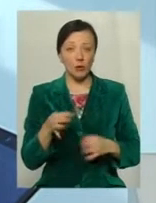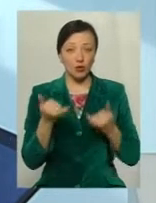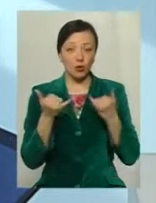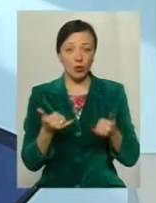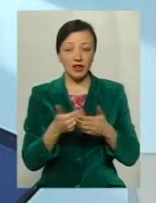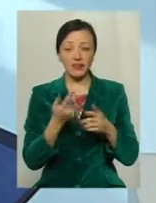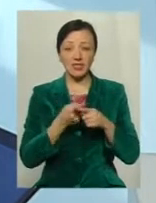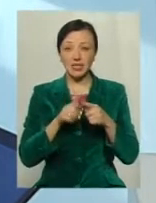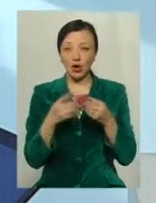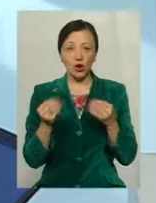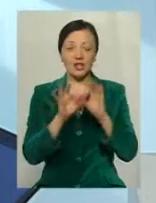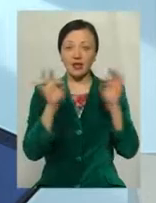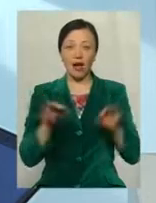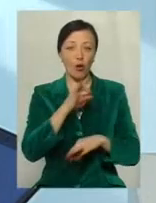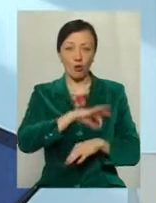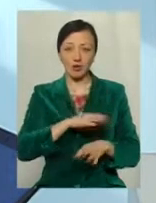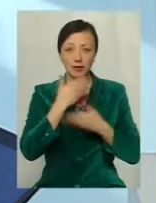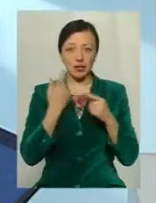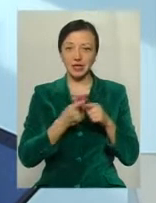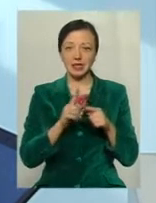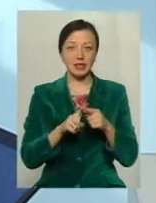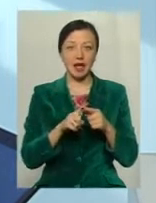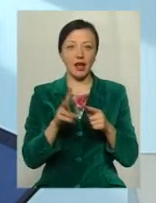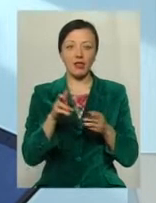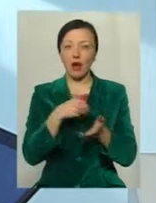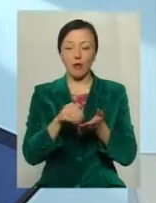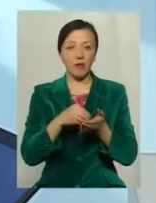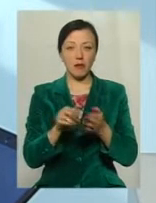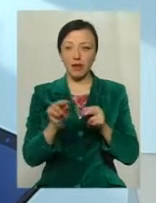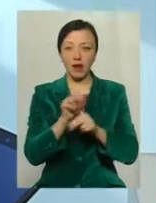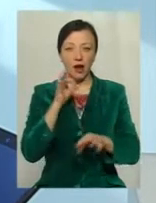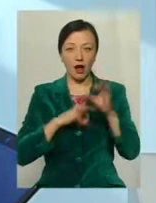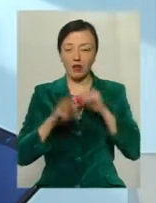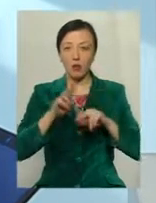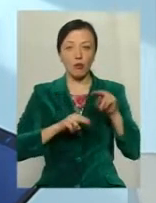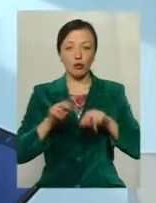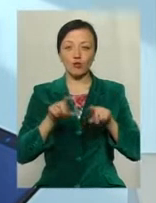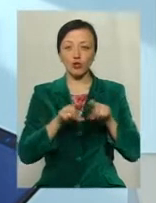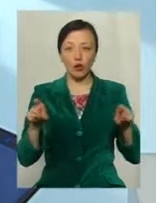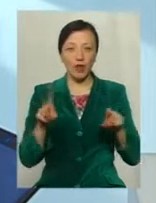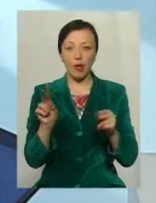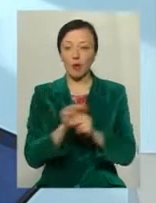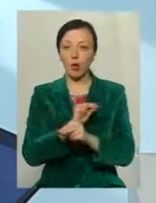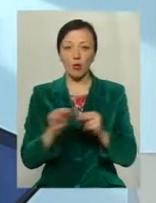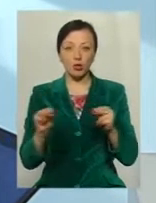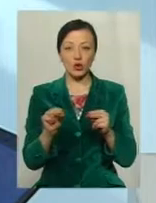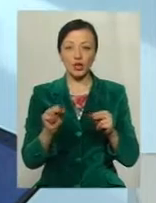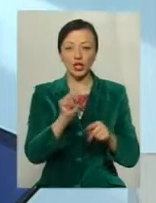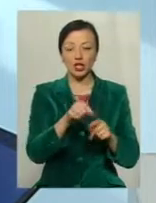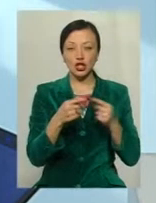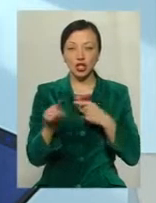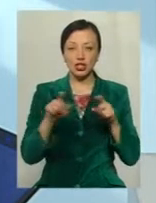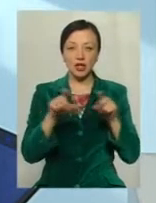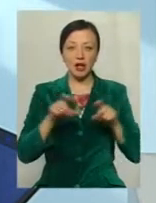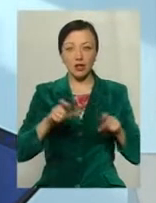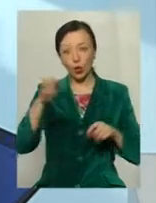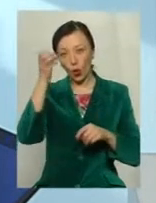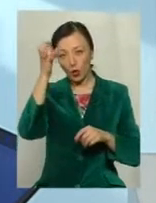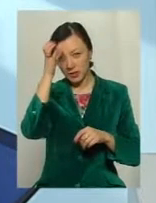сьогодні не називає цифри, що фактично вільних лишків залишилося майже 800 мільйонів на рахунки.